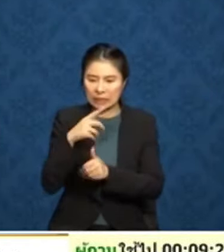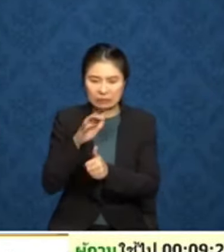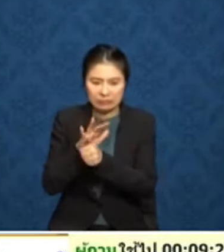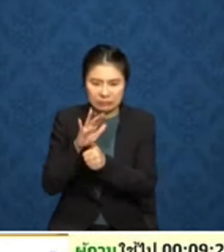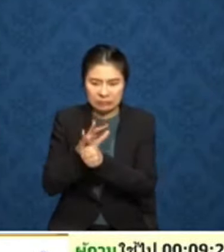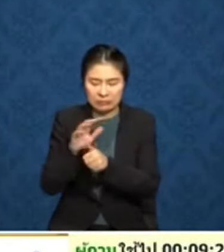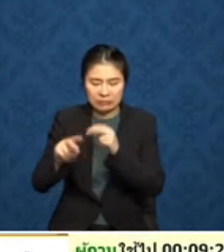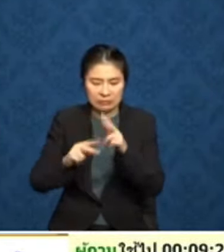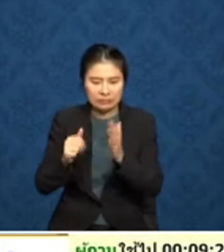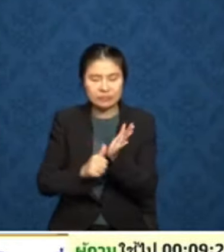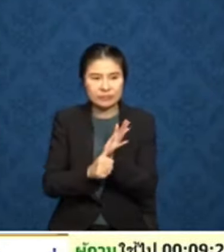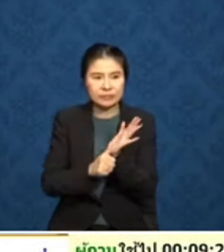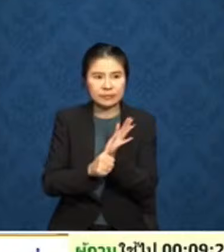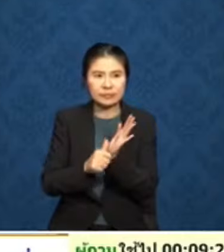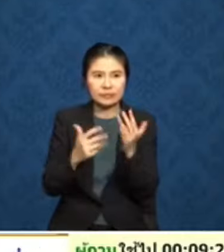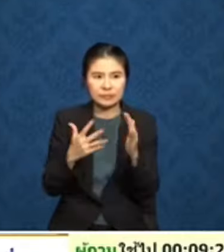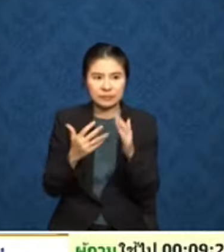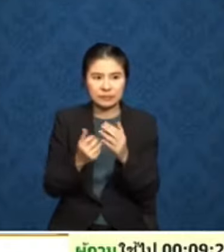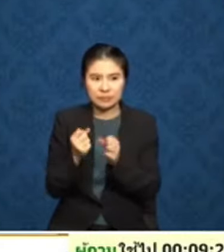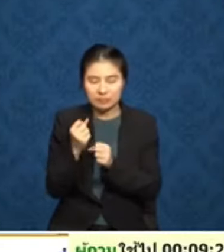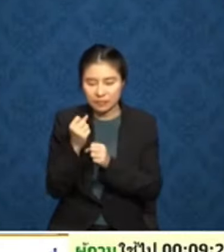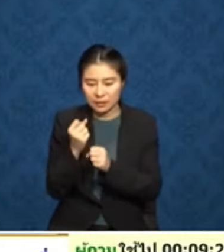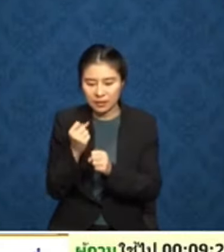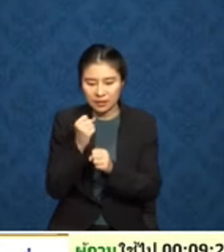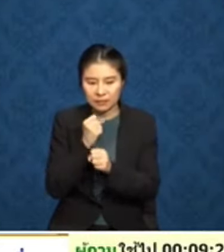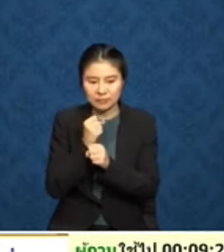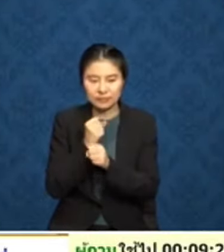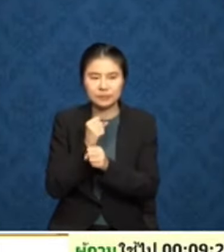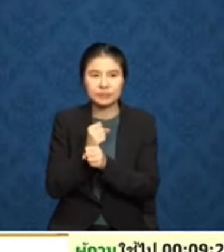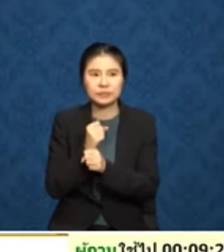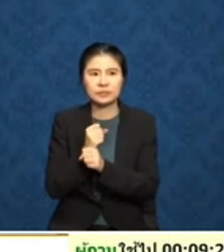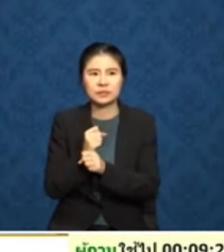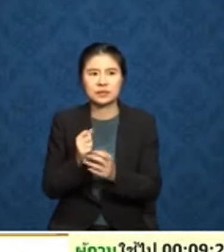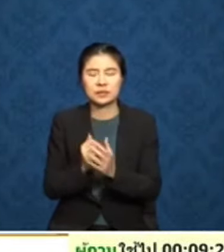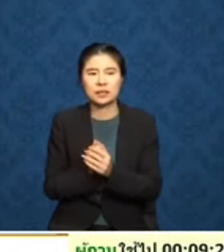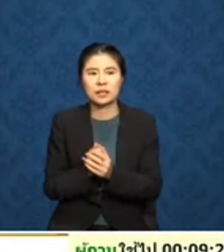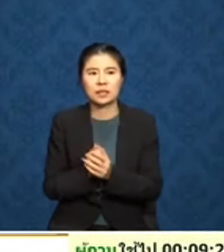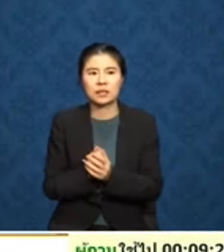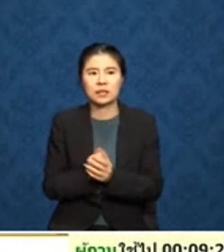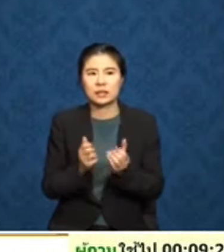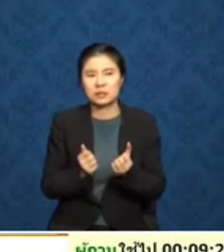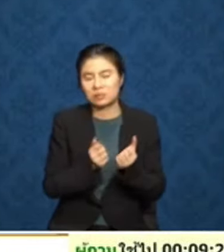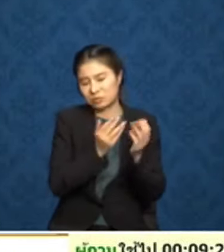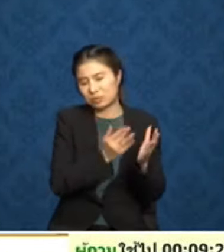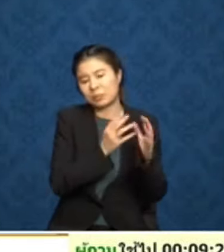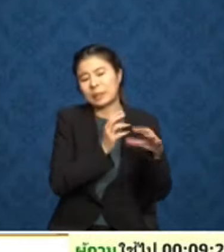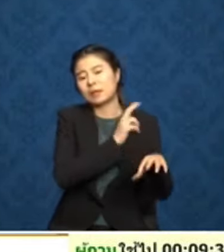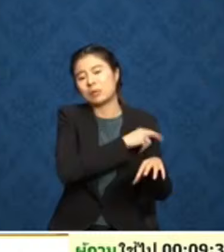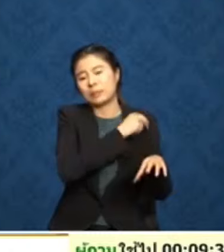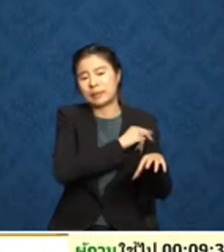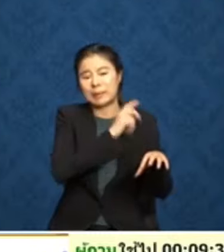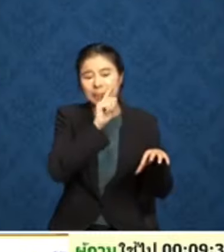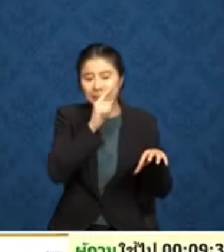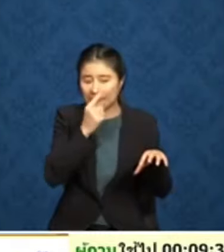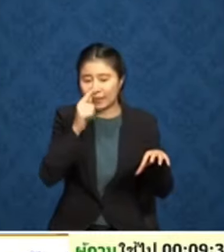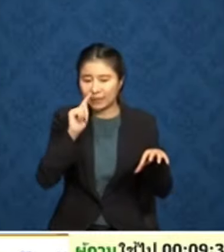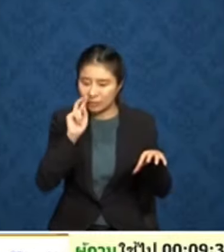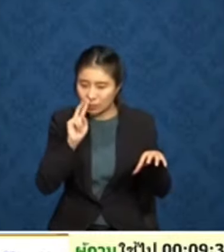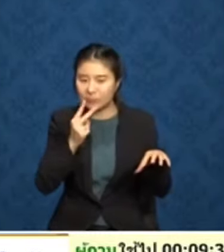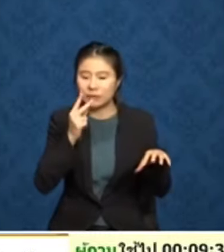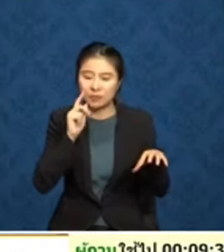แก้ไขอะไรเราก็ต้องพยายามที่จะทำกระบวนการแบบเดิมเพื่อที่จะส่งเขาเข้าไปแบบเดิมค่ะอันนี้คือสิ่ง